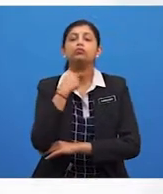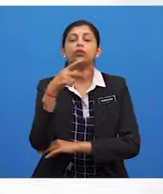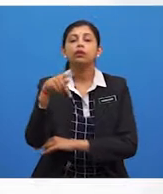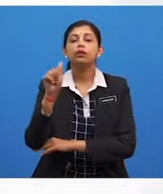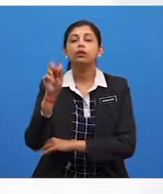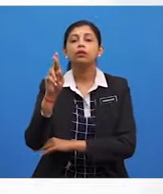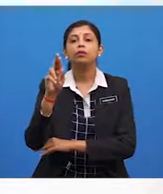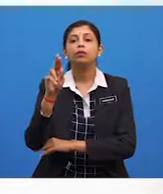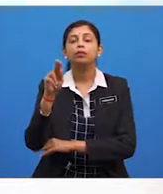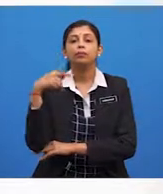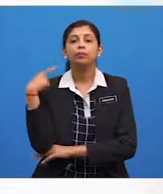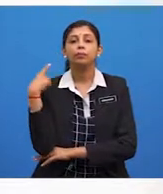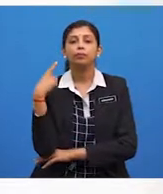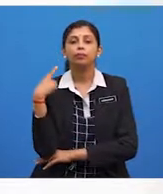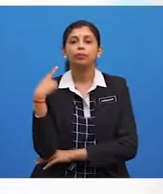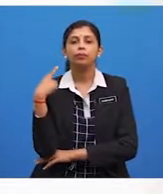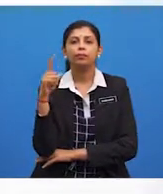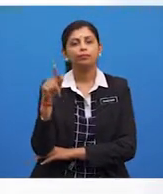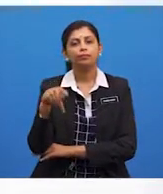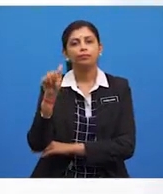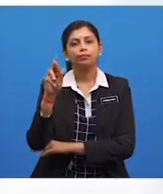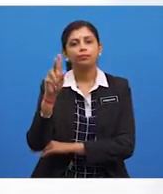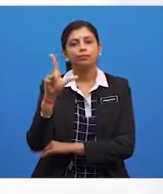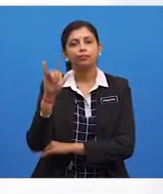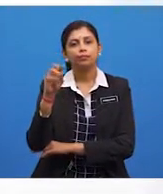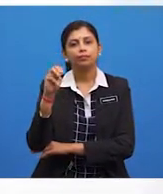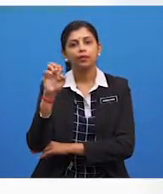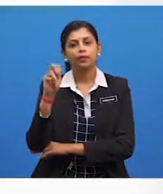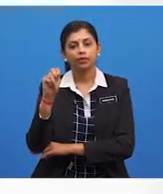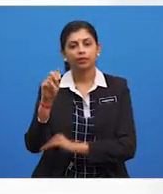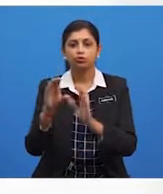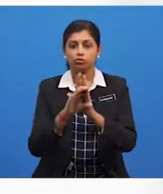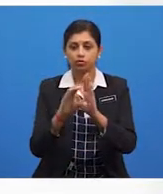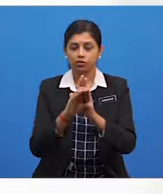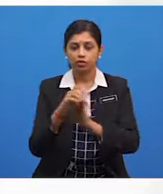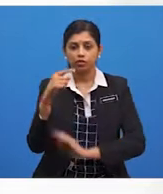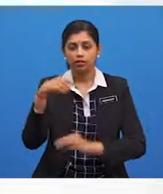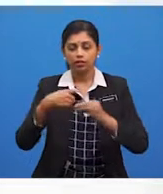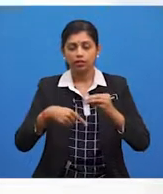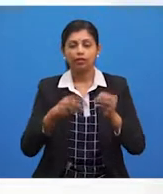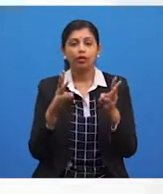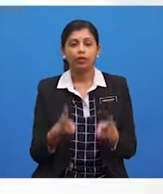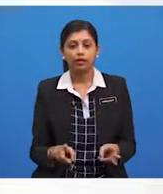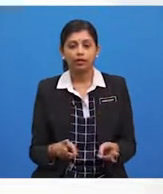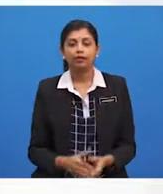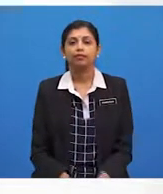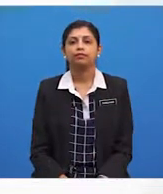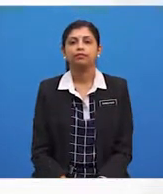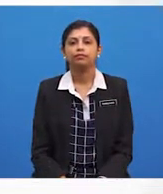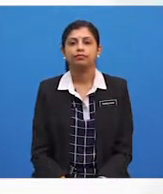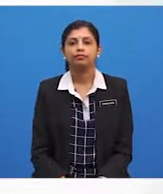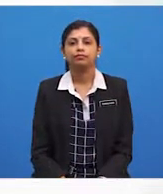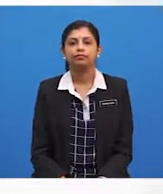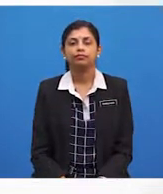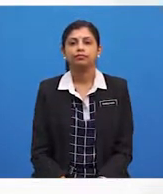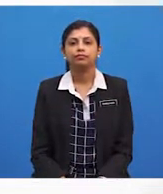berkaitan peruntukan tambahan mengenai kewarganegaraan dan persempadanan kawasan pilihan raya.